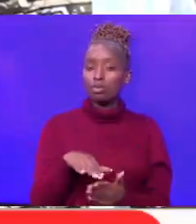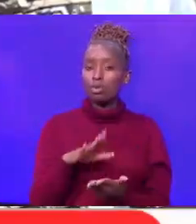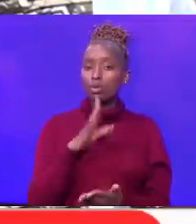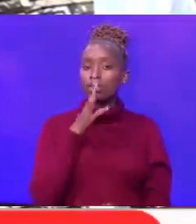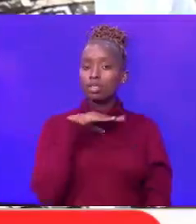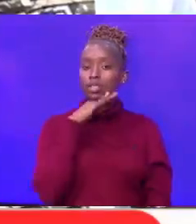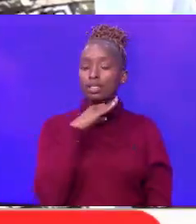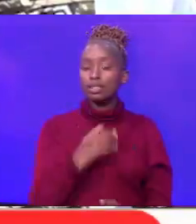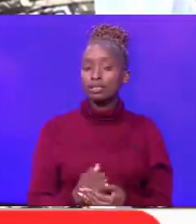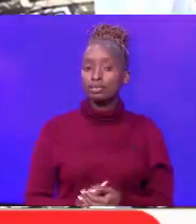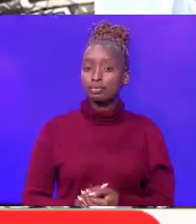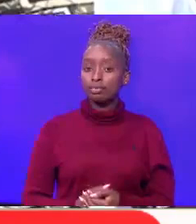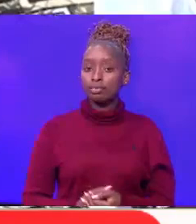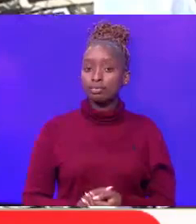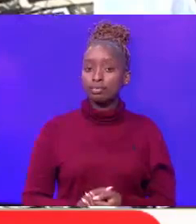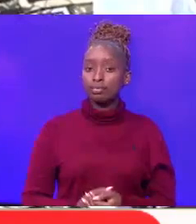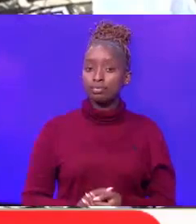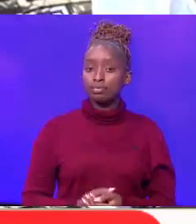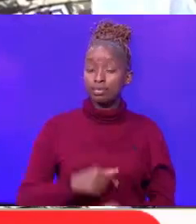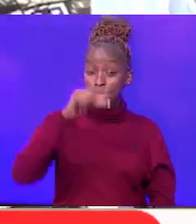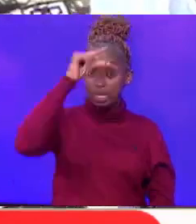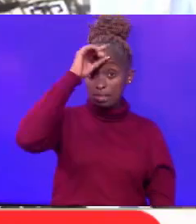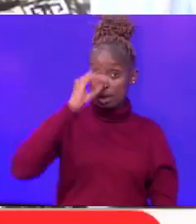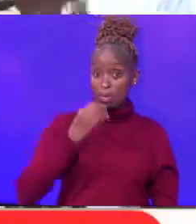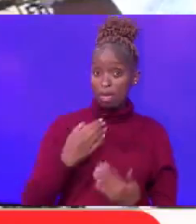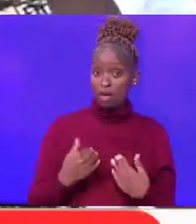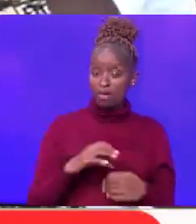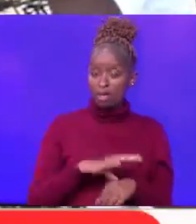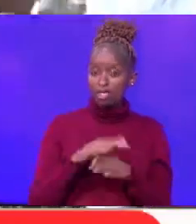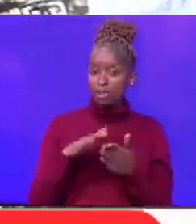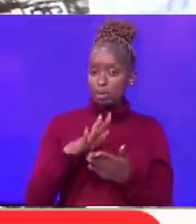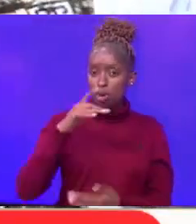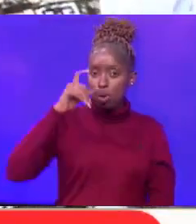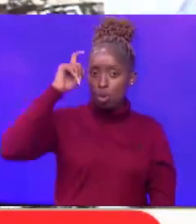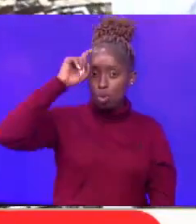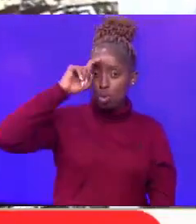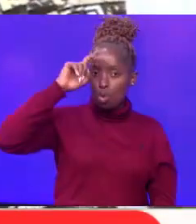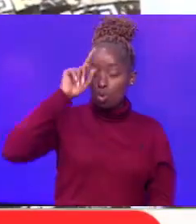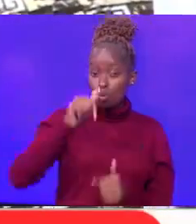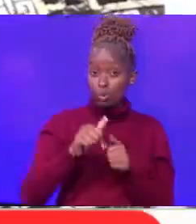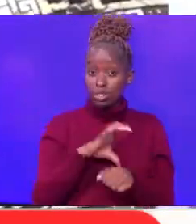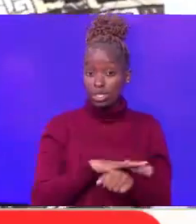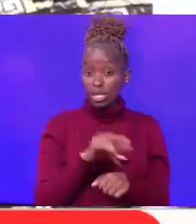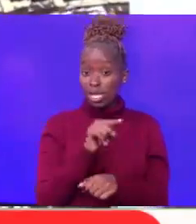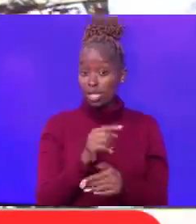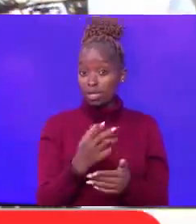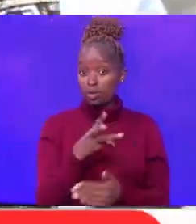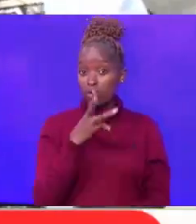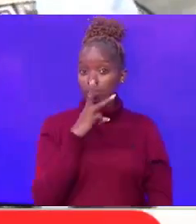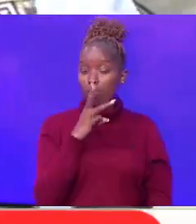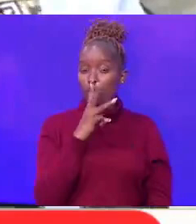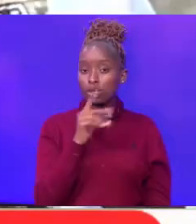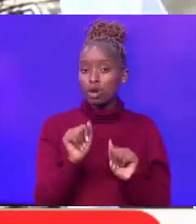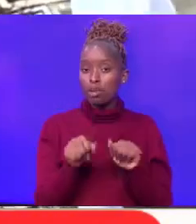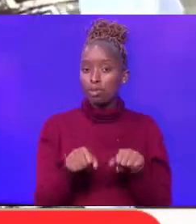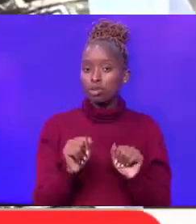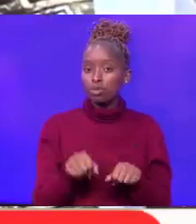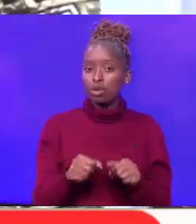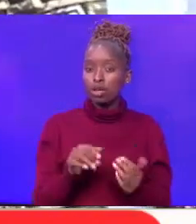yetu inaweza kupanya maarifa na wengi ambapo maji kama haya unaweza kuweka